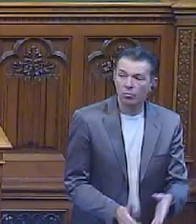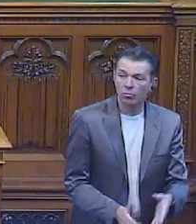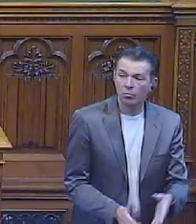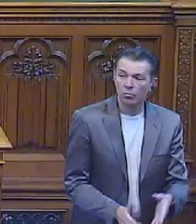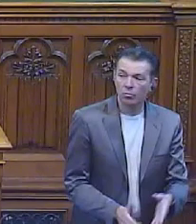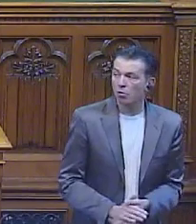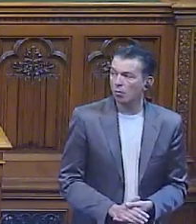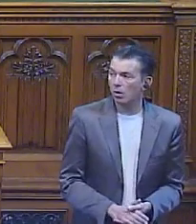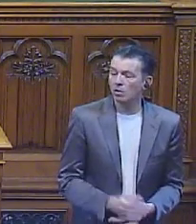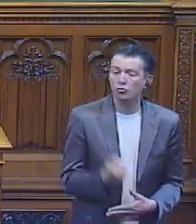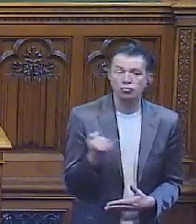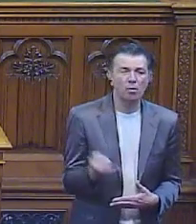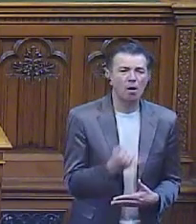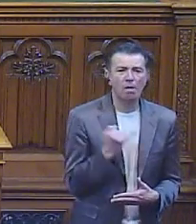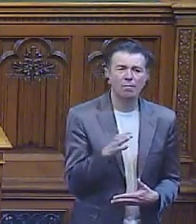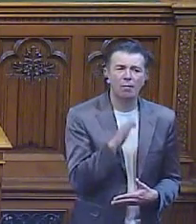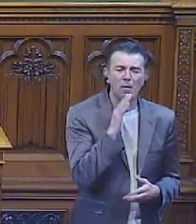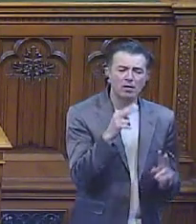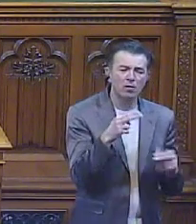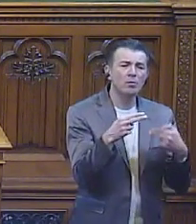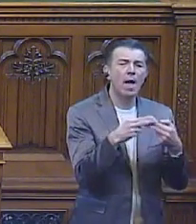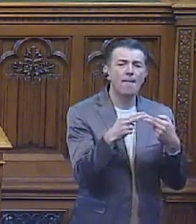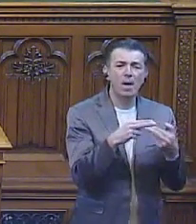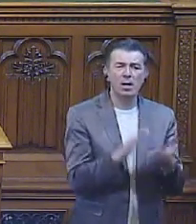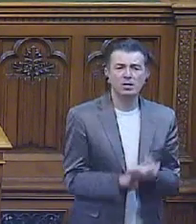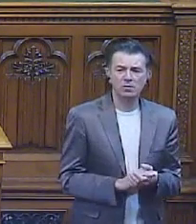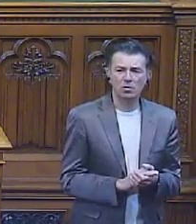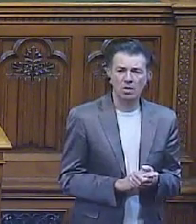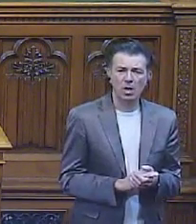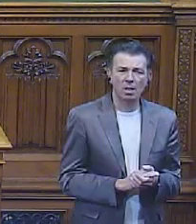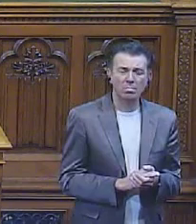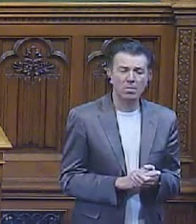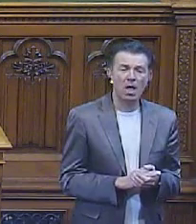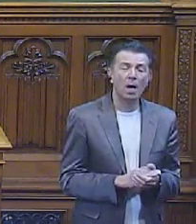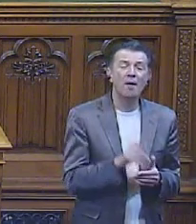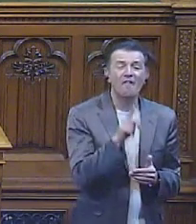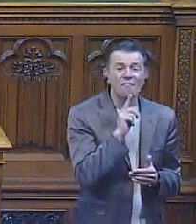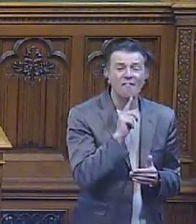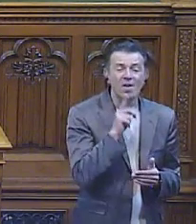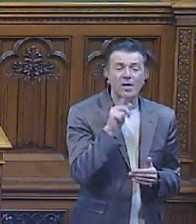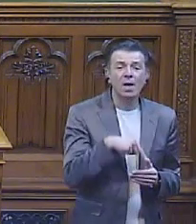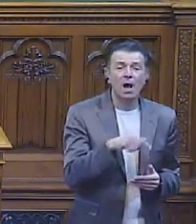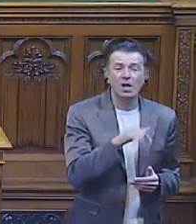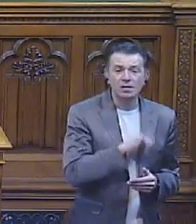Pensionskürzungen, ständige Pensionsanpassungen unter der Inflationsrate,